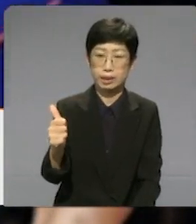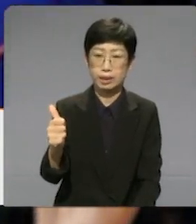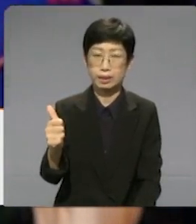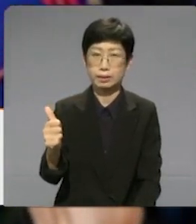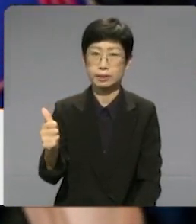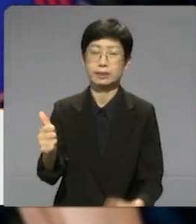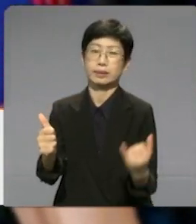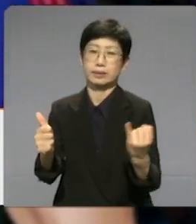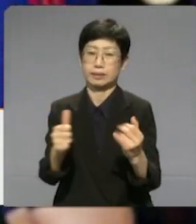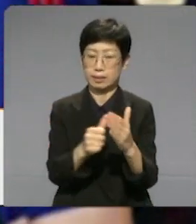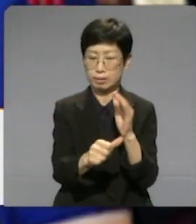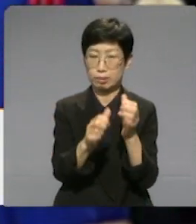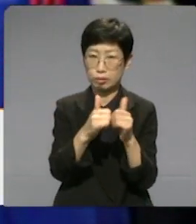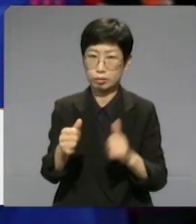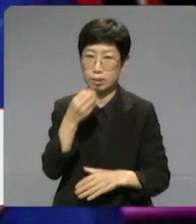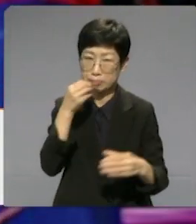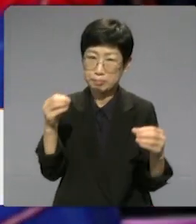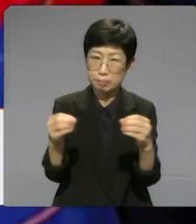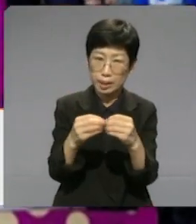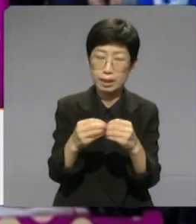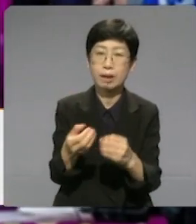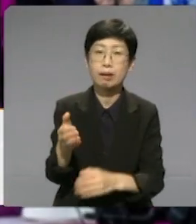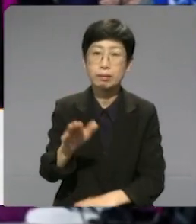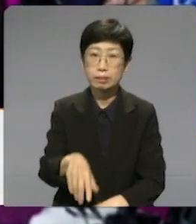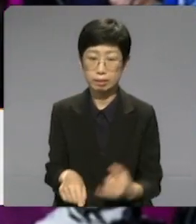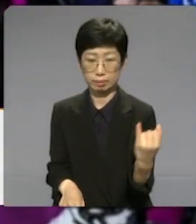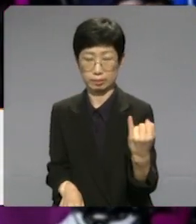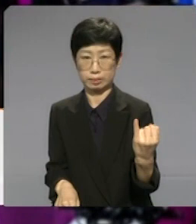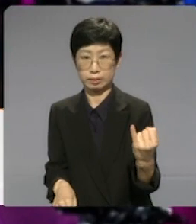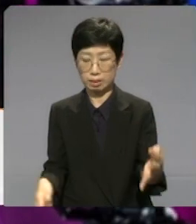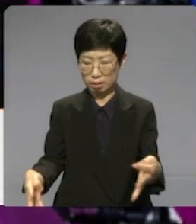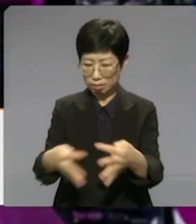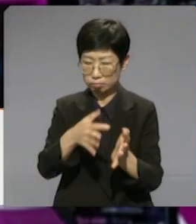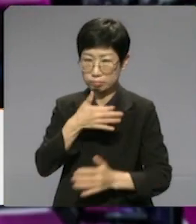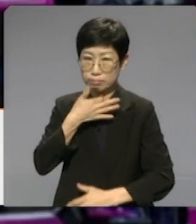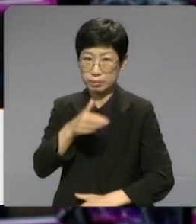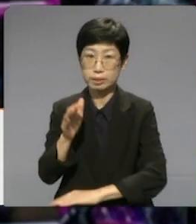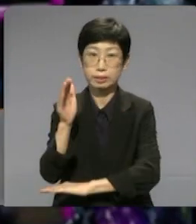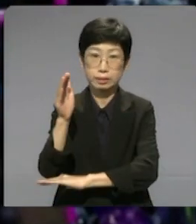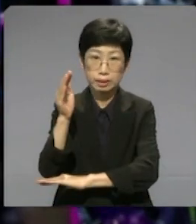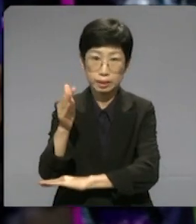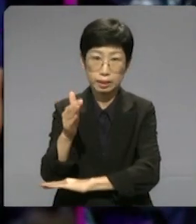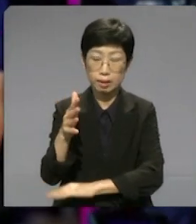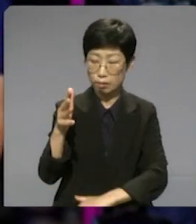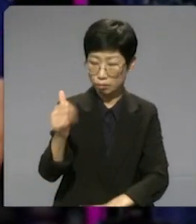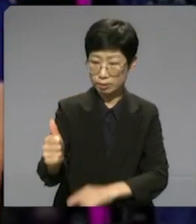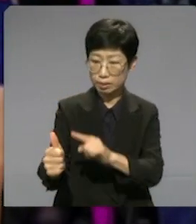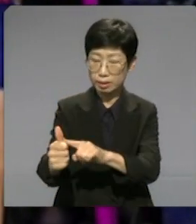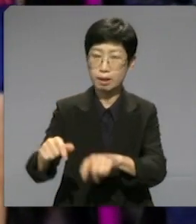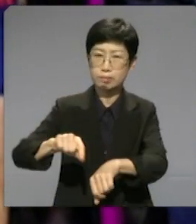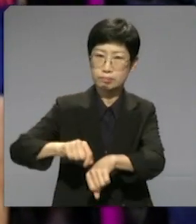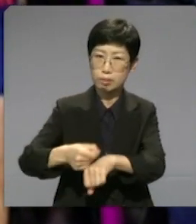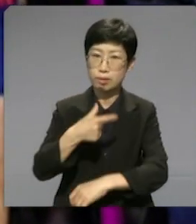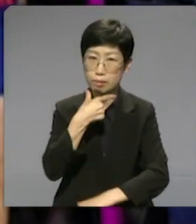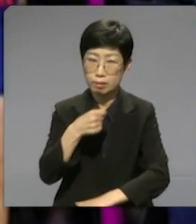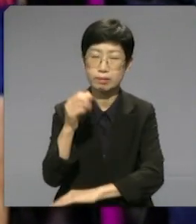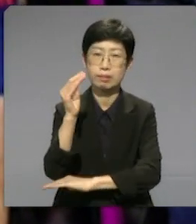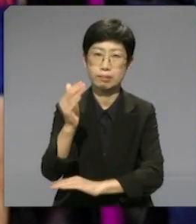헤니페르 에르모소 선수에게 입을 맞췄는데 에르모소가 합의된 것이 아니었다며 루비알레스의 처벌을 원한